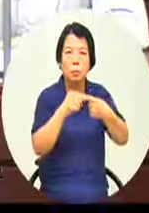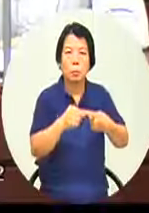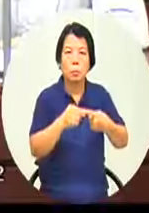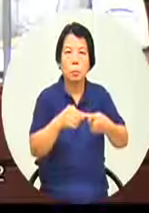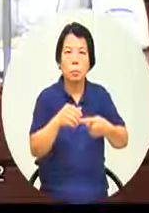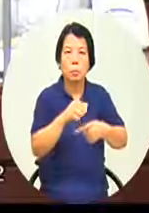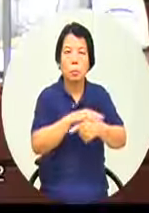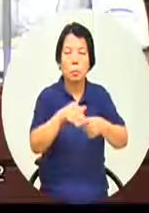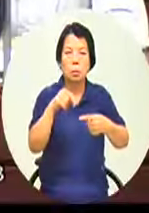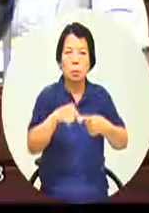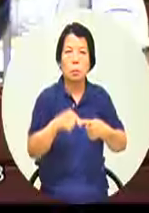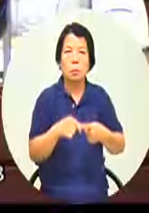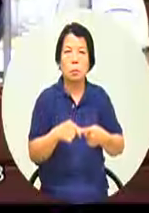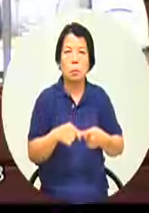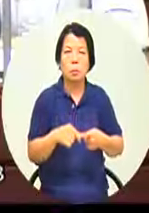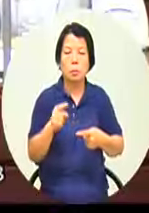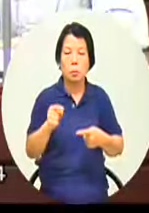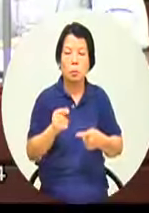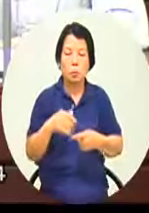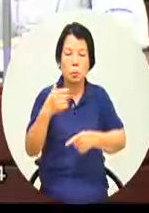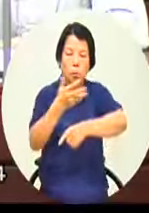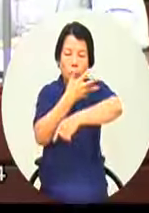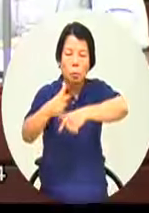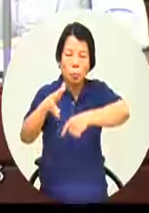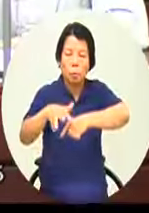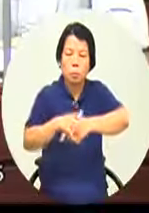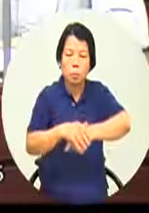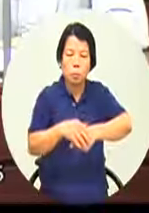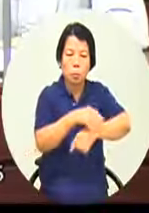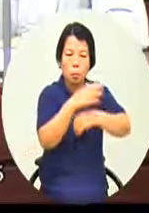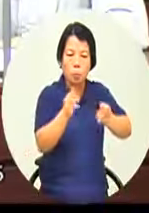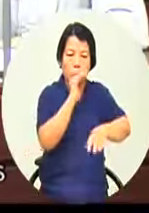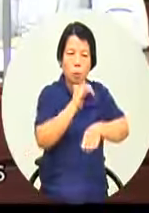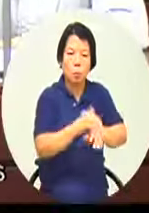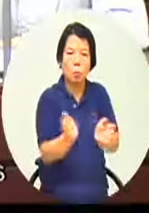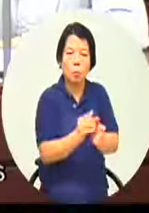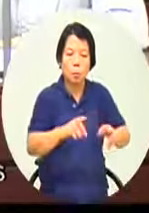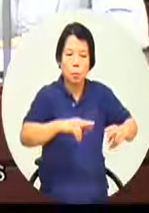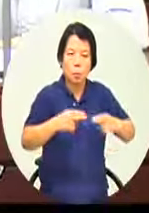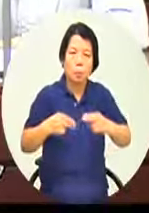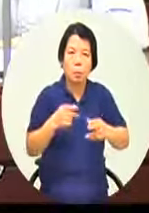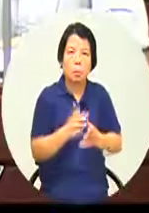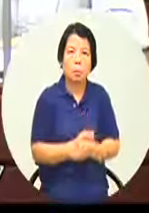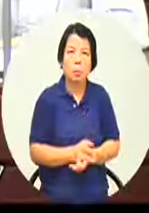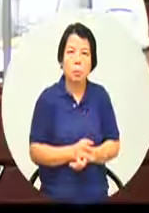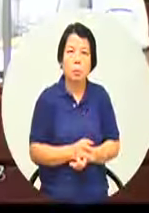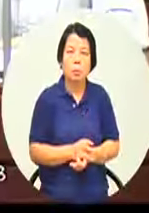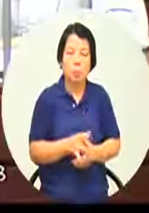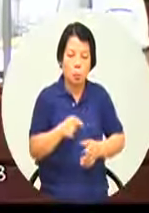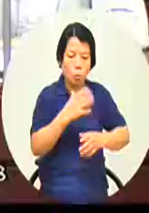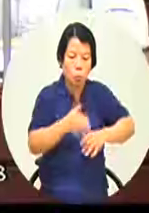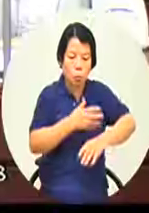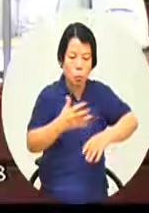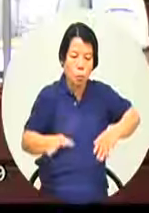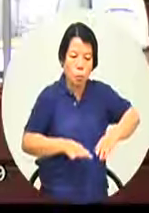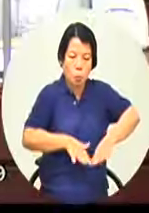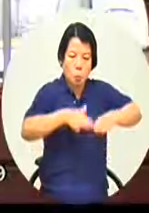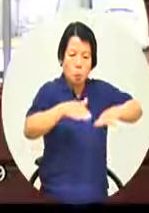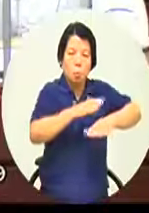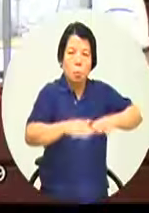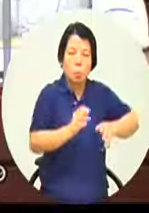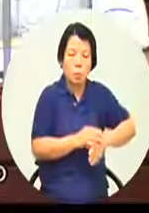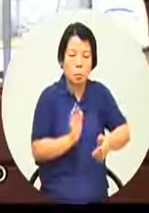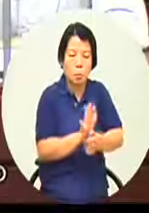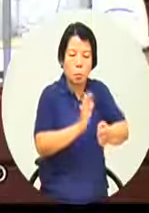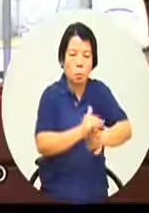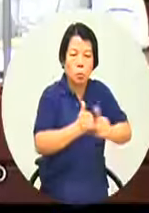把这个三边沟截流这个完成以后，它可以去改善没有办法去改善的这个地方，会推这种先做社